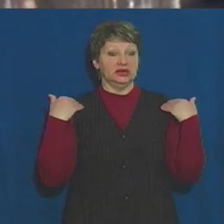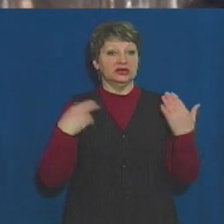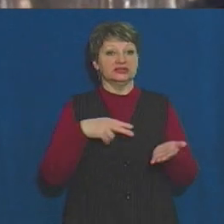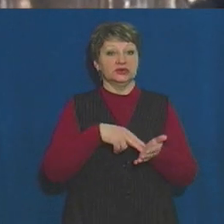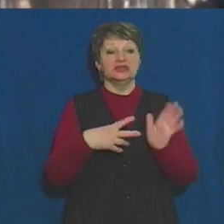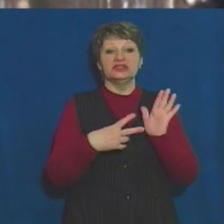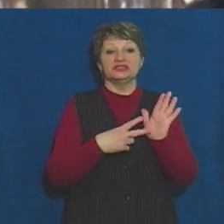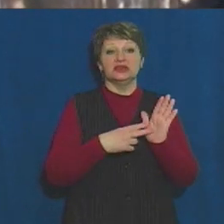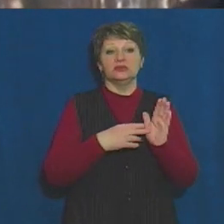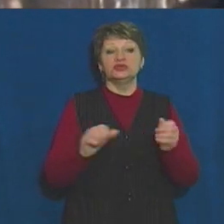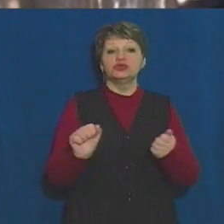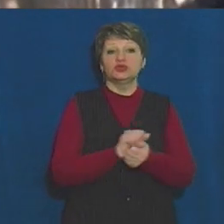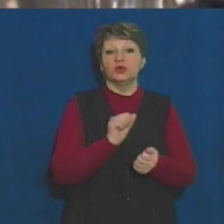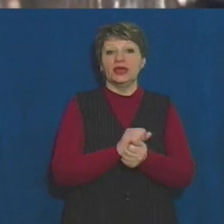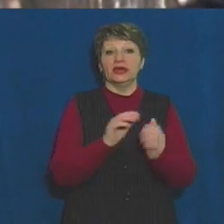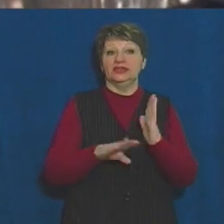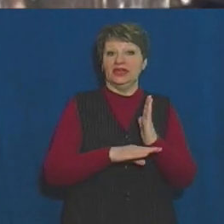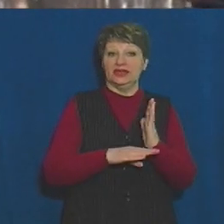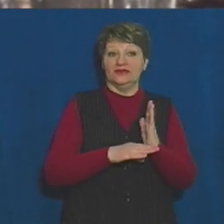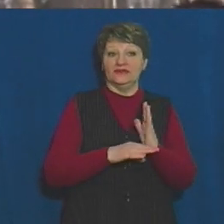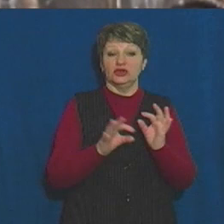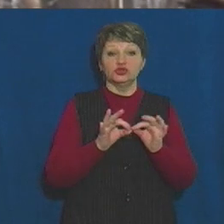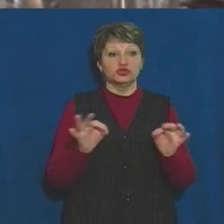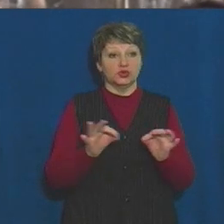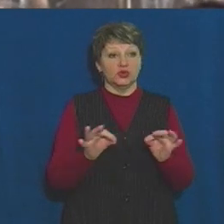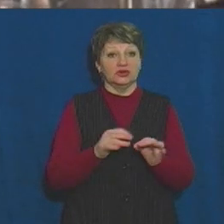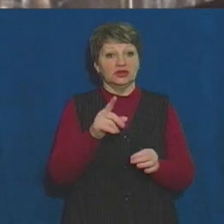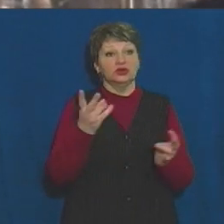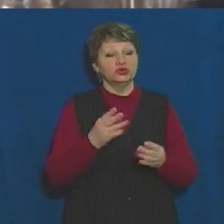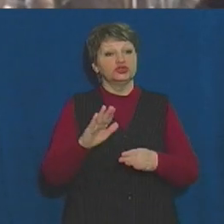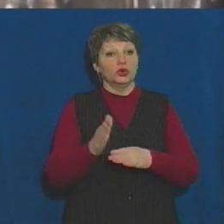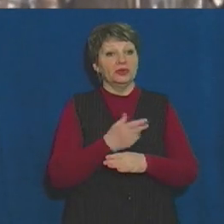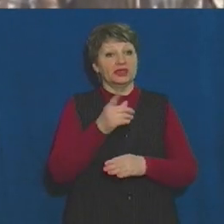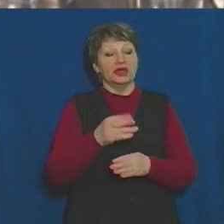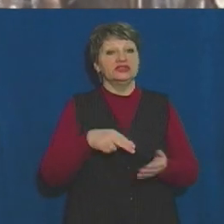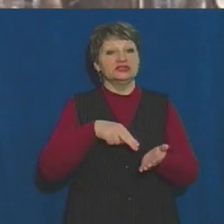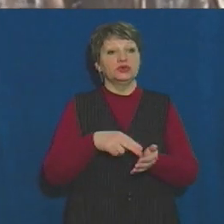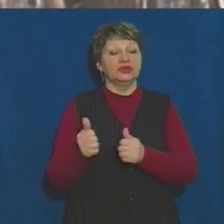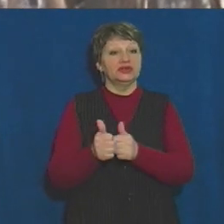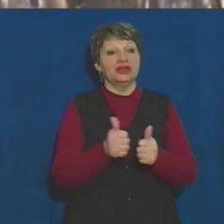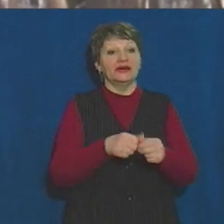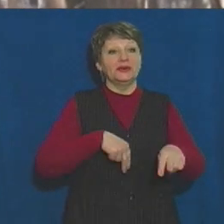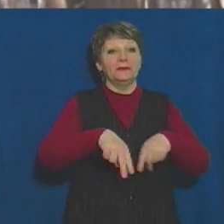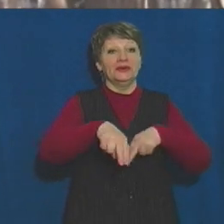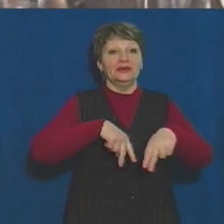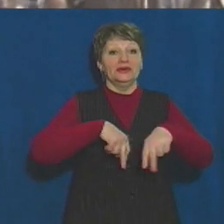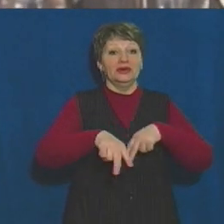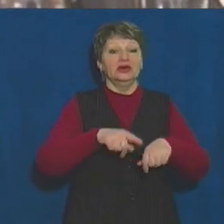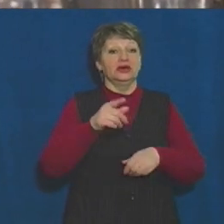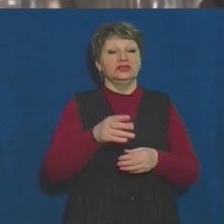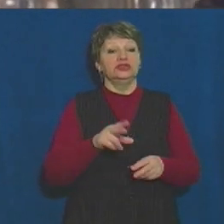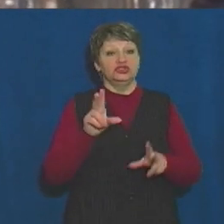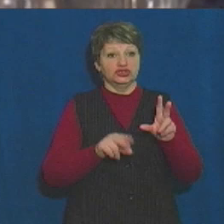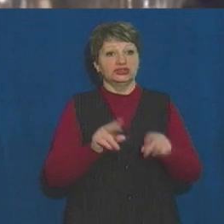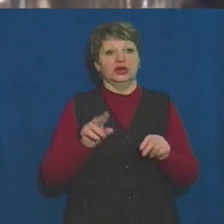сосен сухих. Їх треба прибирати, бо вони стоять у собі біля алеї, щоб вони визнані, екологія